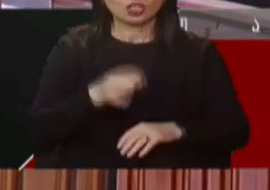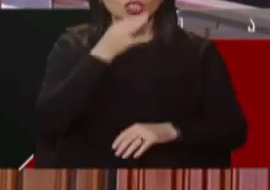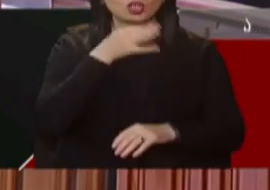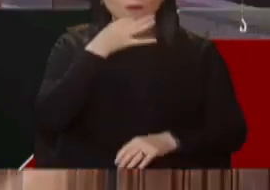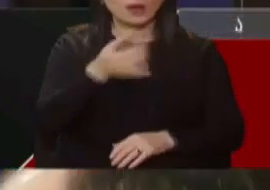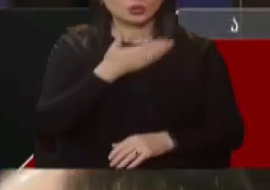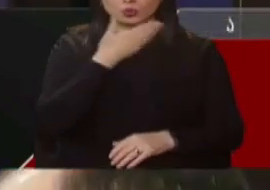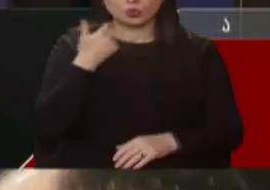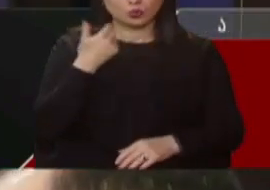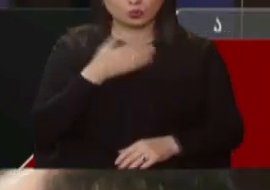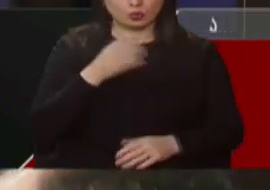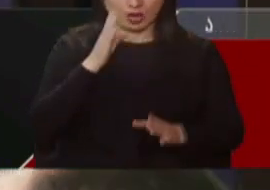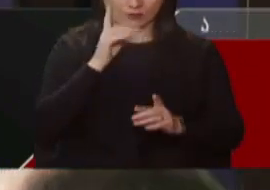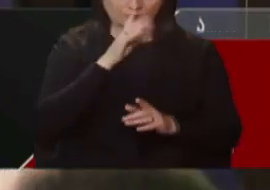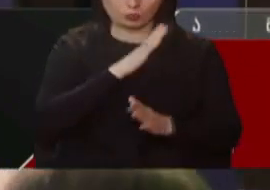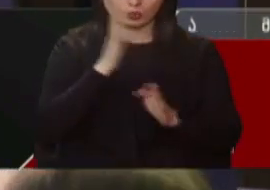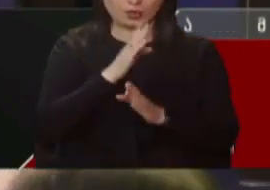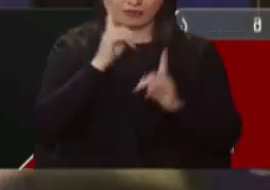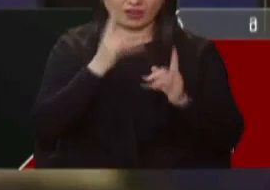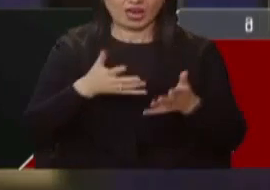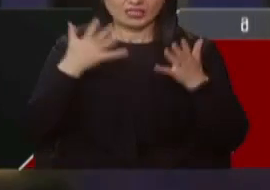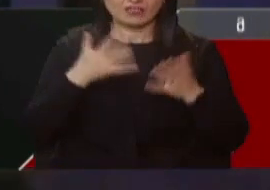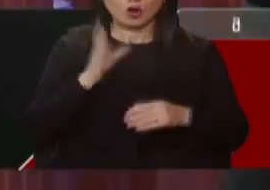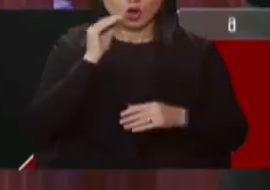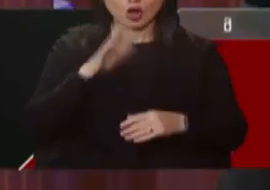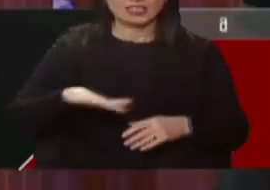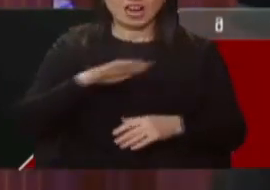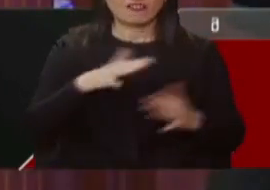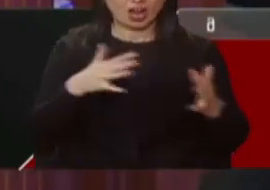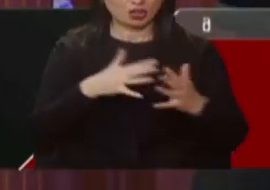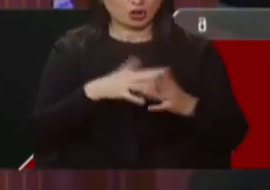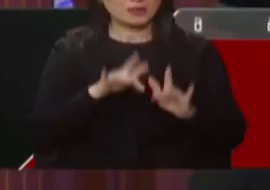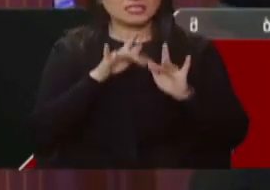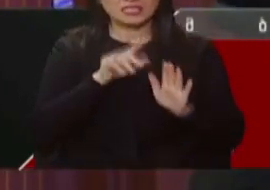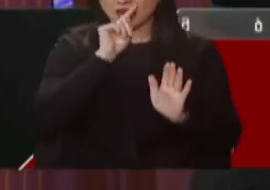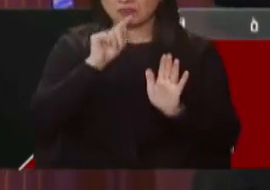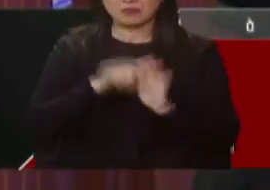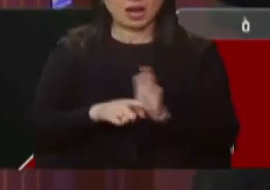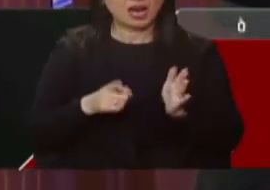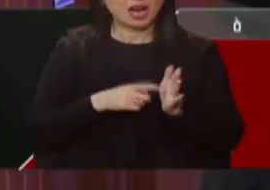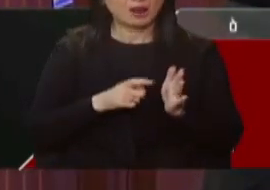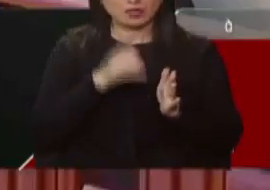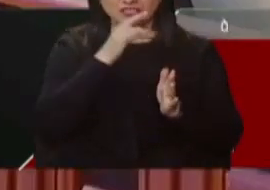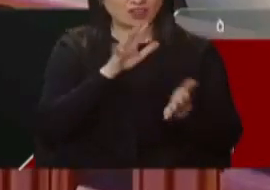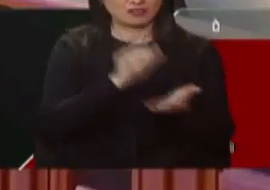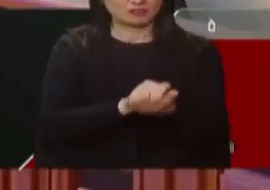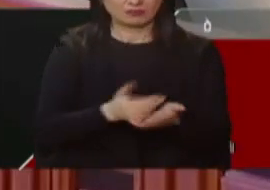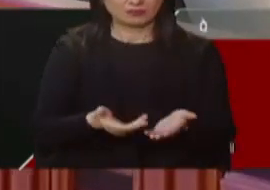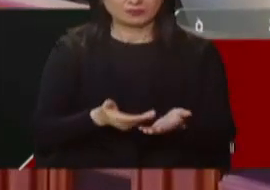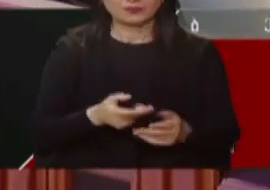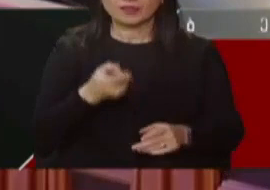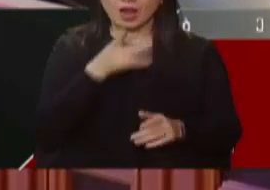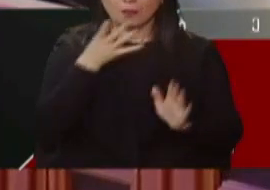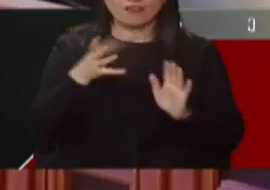ar arsebobs, tumtsa bunebrivat gasagebi sheizleba igos is rom, rotsa kveqana omshia aseti sakmeobis gamoziebistvis veravin itslis.